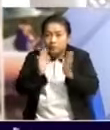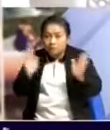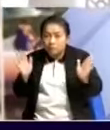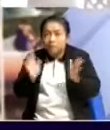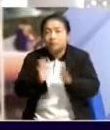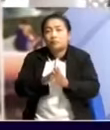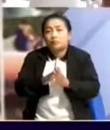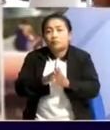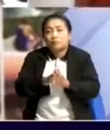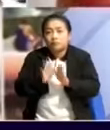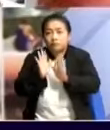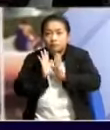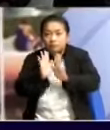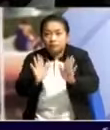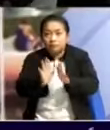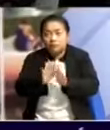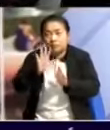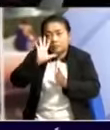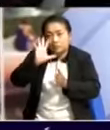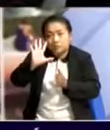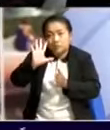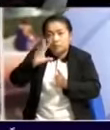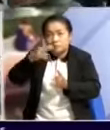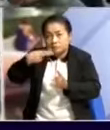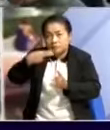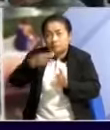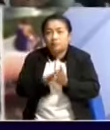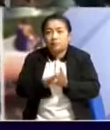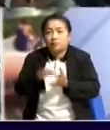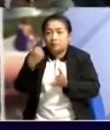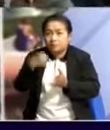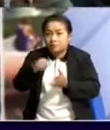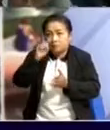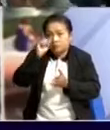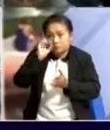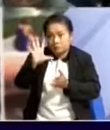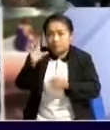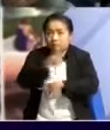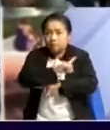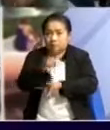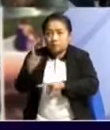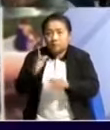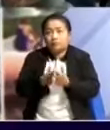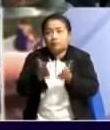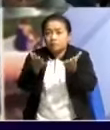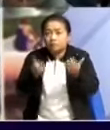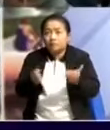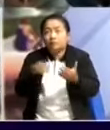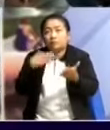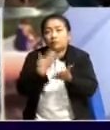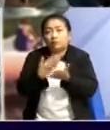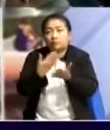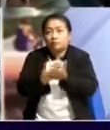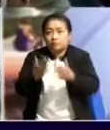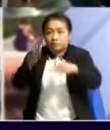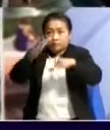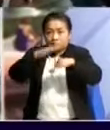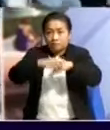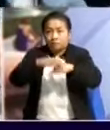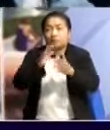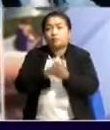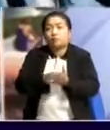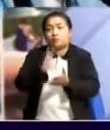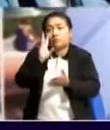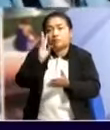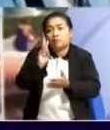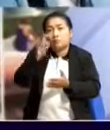ลา15วันก็จะได้ผลกำไรคืนมาประมาณ 60,000 บาทผู้เสียหายบางรายเนี่ยนะเป็นนักศึกษาแต่ลงทุนไปมากถึง1ล้